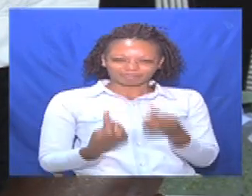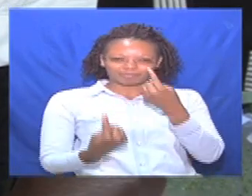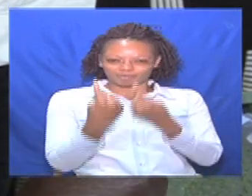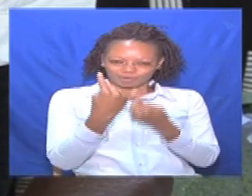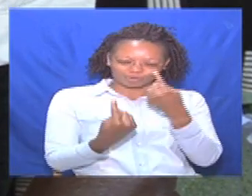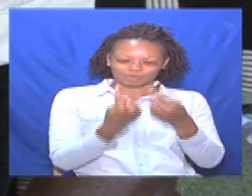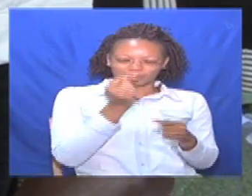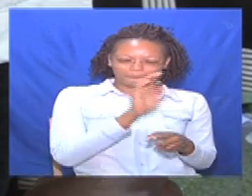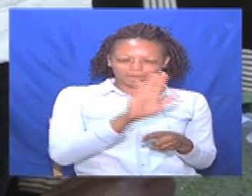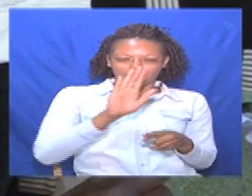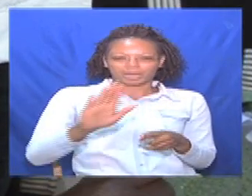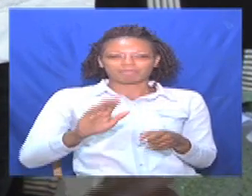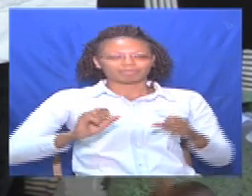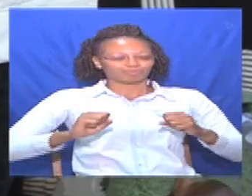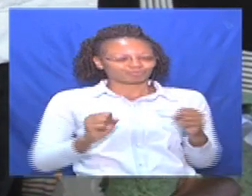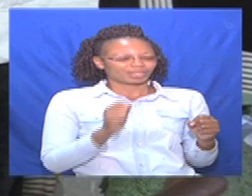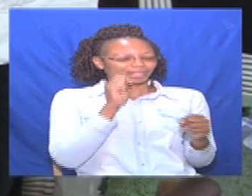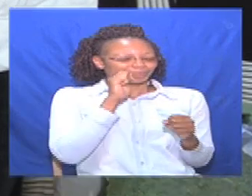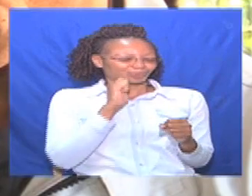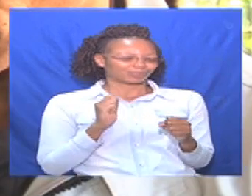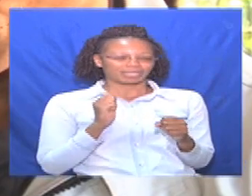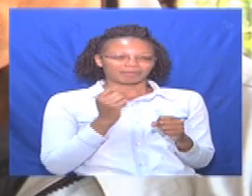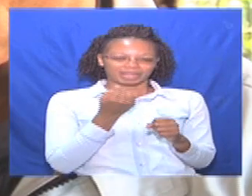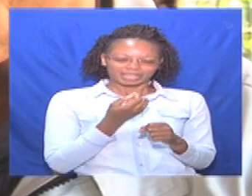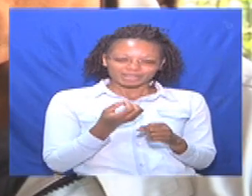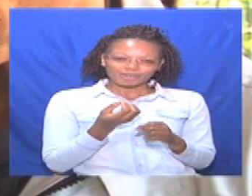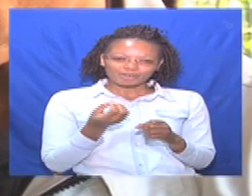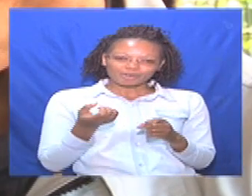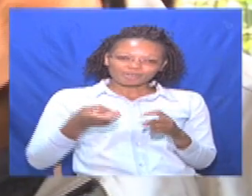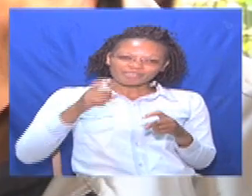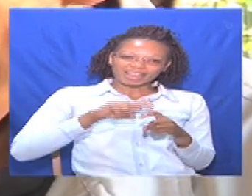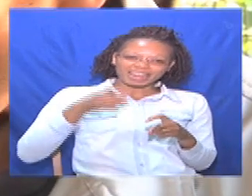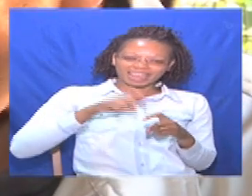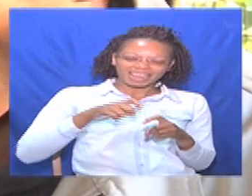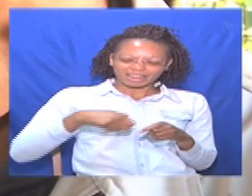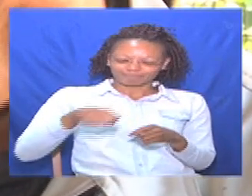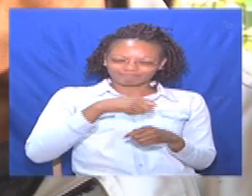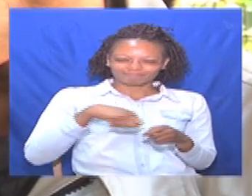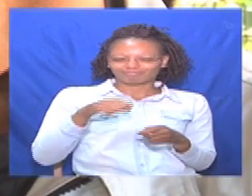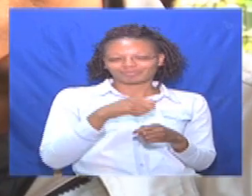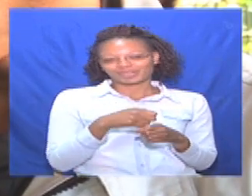Sweet. Sweet. Sweet.